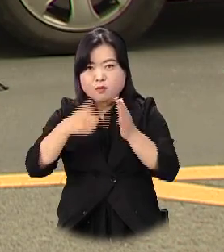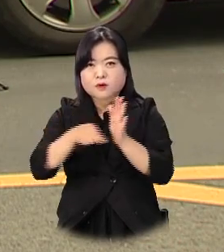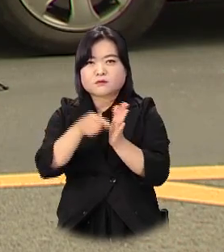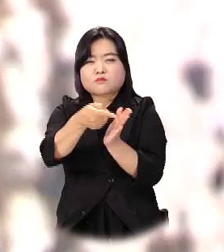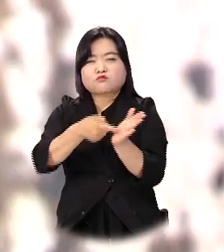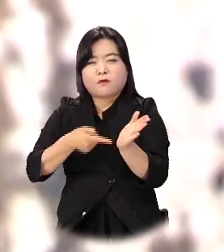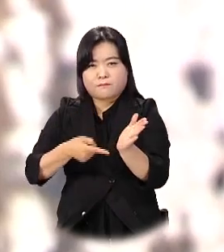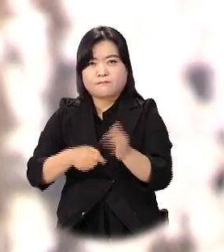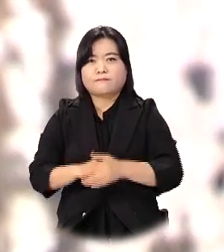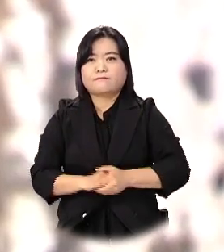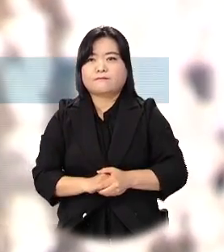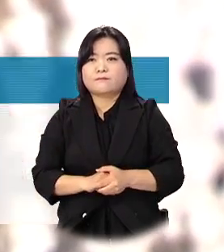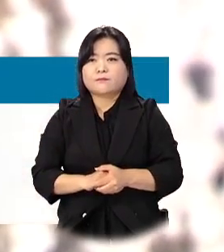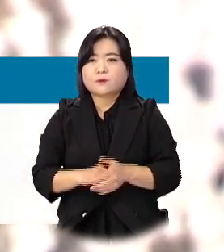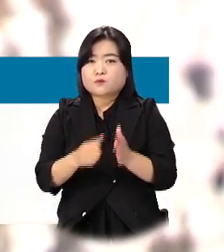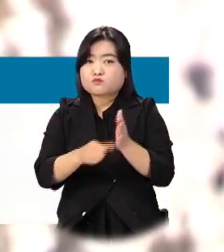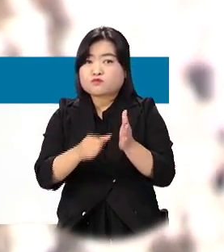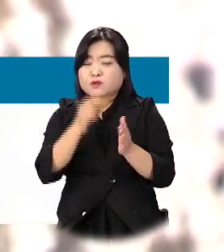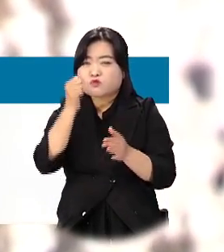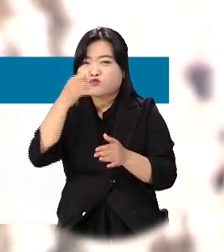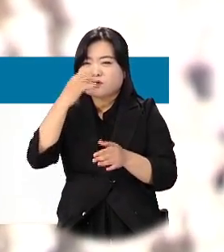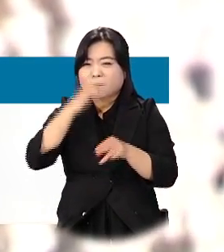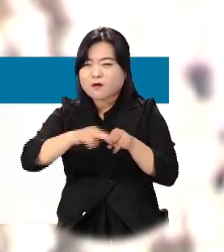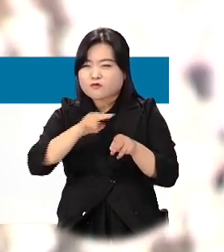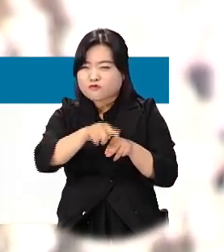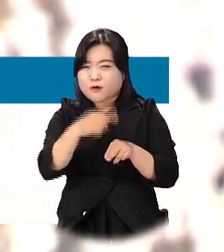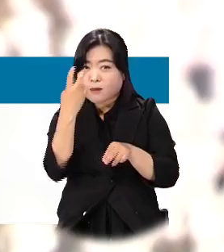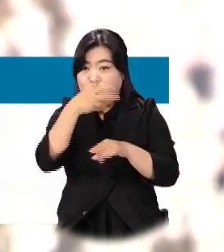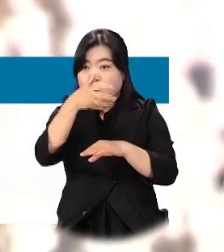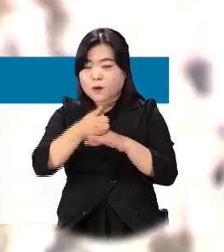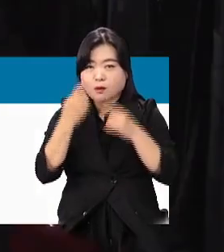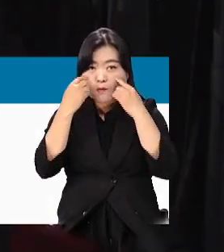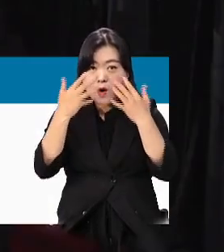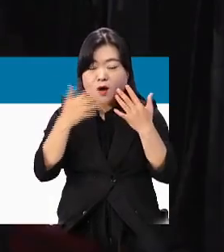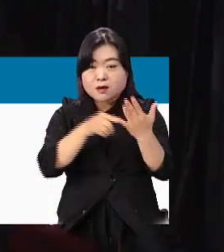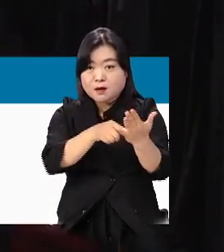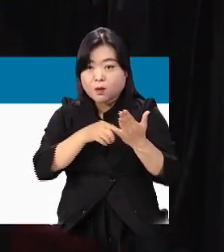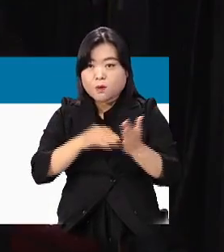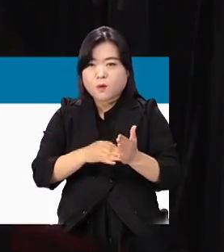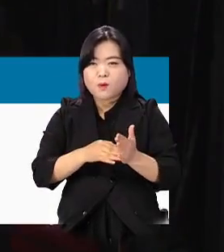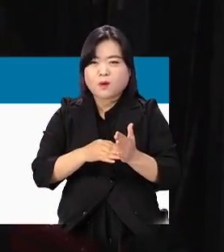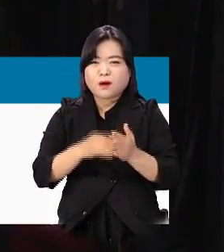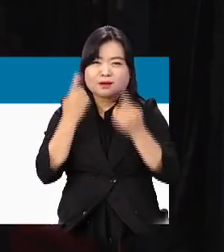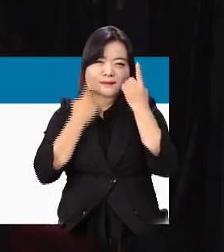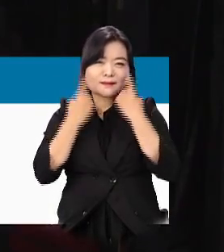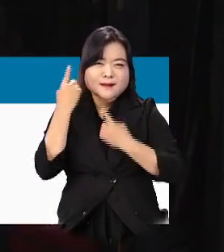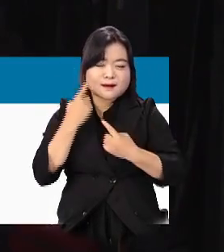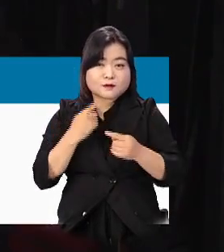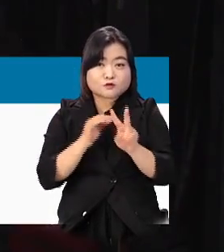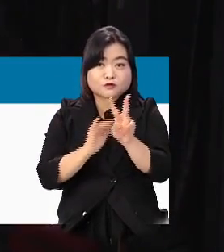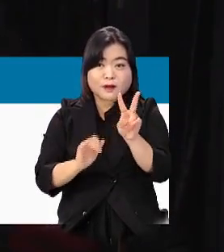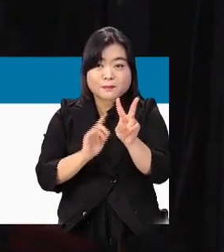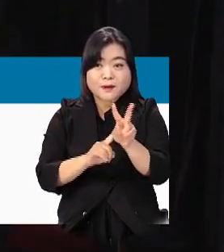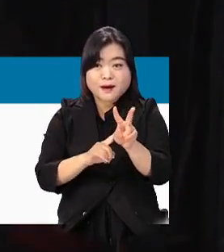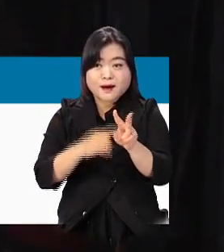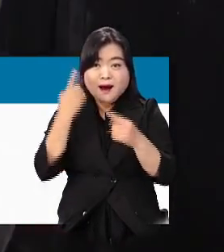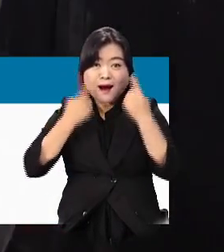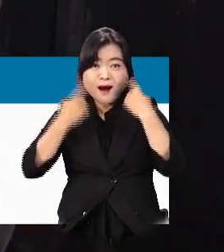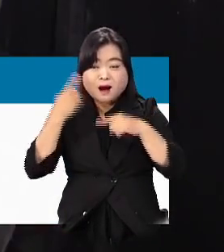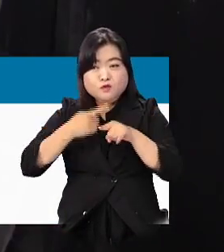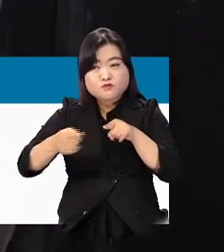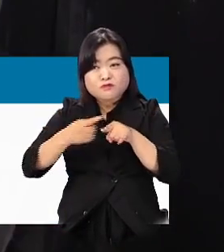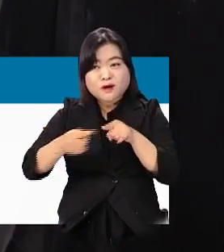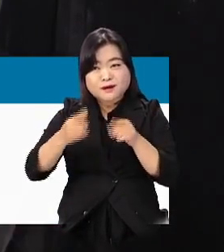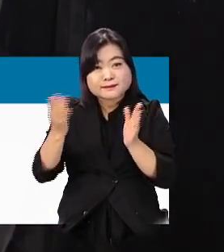예정입니다. 물질은 휘발유고 감정 결과에서 명확히 나왔고 자상을 입은 2명의 그 상은 흔적과 이